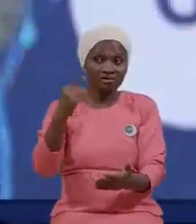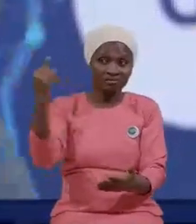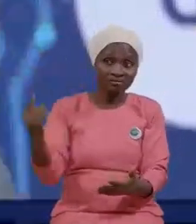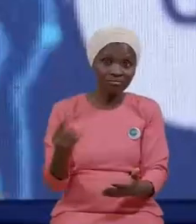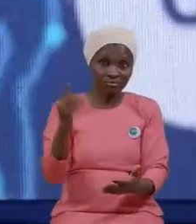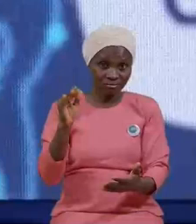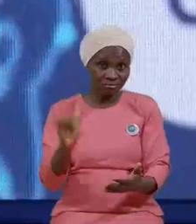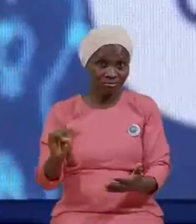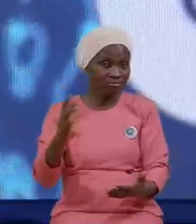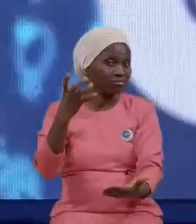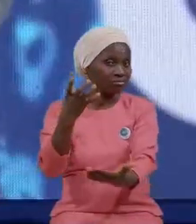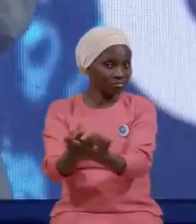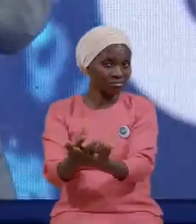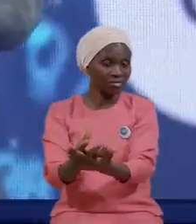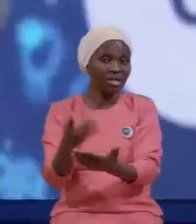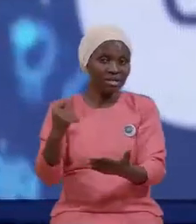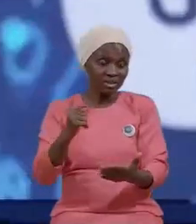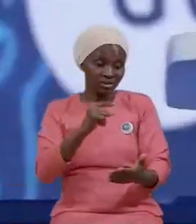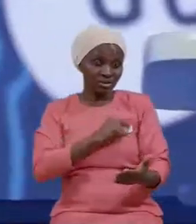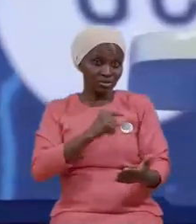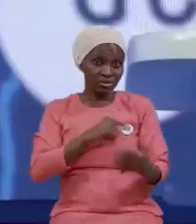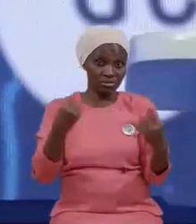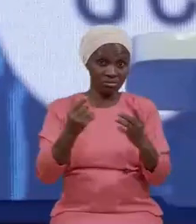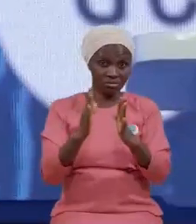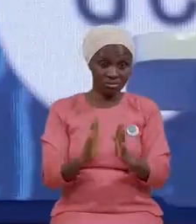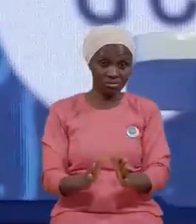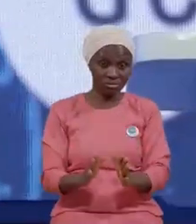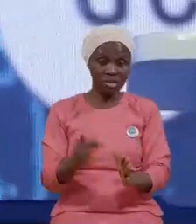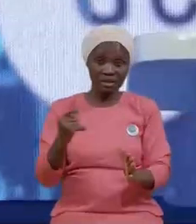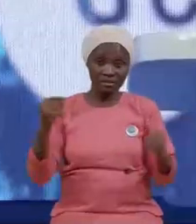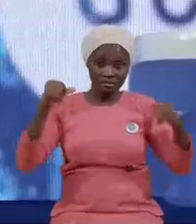Le pécheur coupable, le pécheur condamné